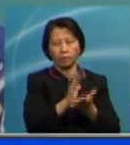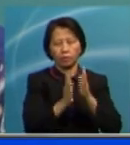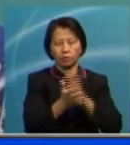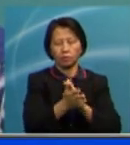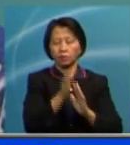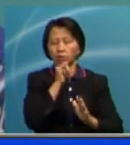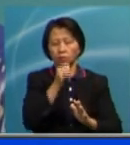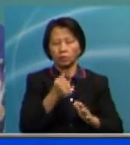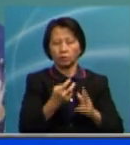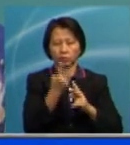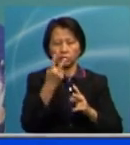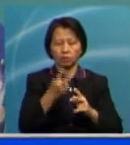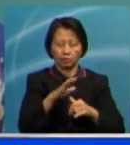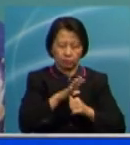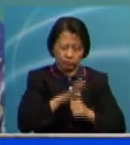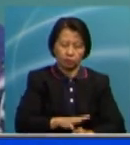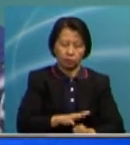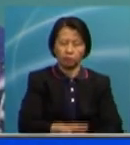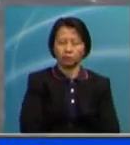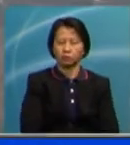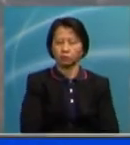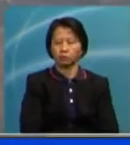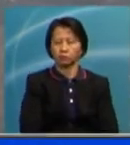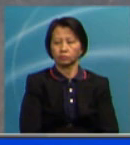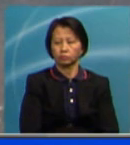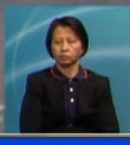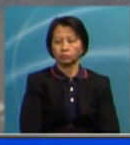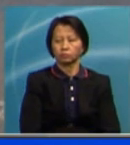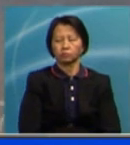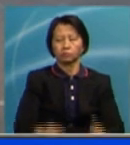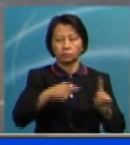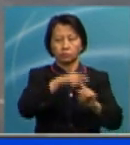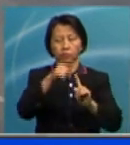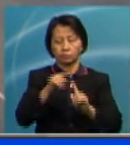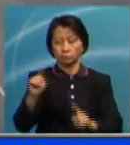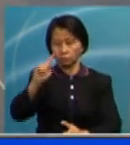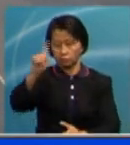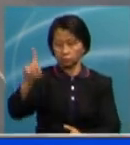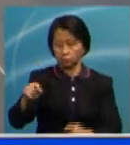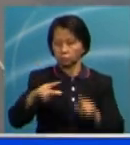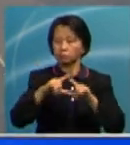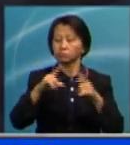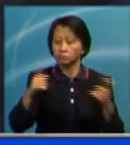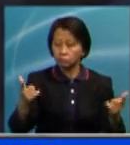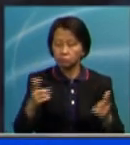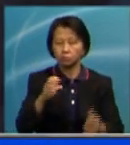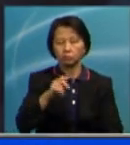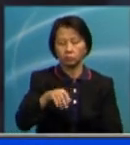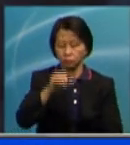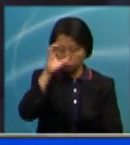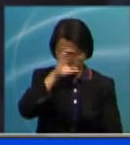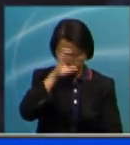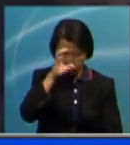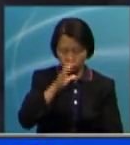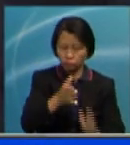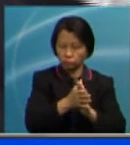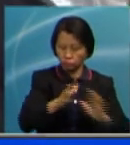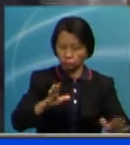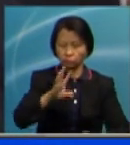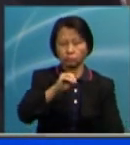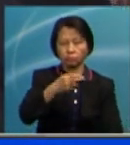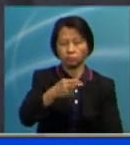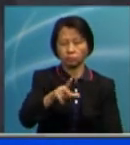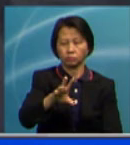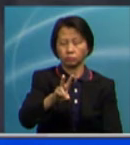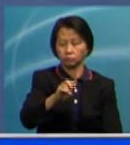tidak terlalu tertekan ya bagaimanun apabila ditanya mengenai perzaan anara operasi dan menyelamat